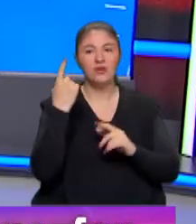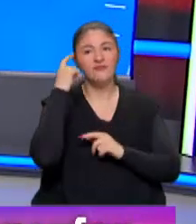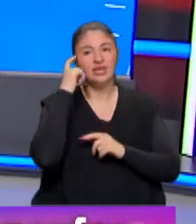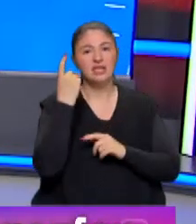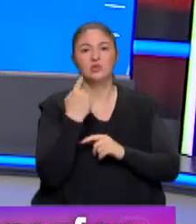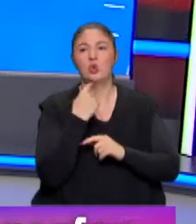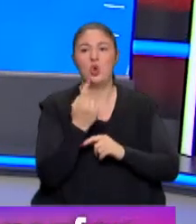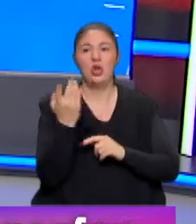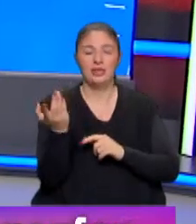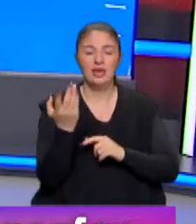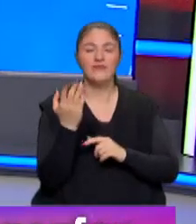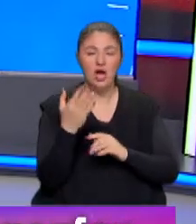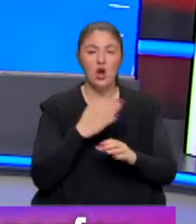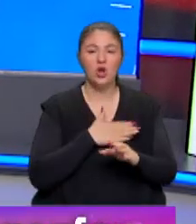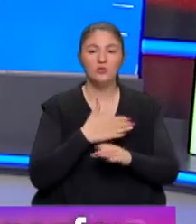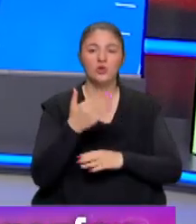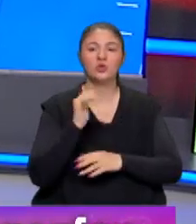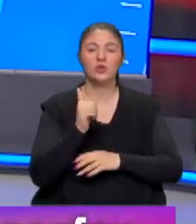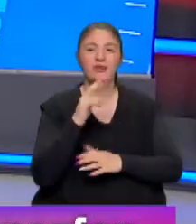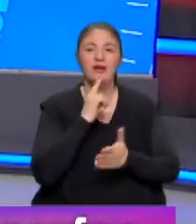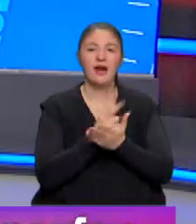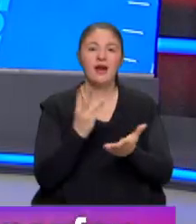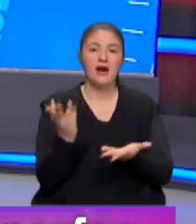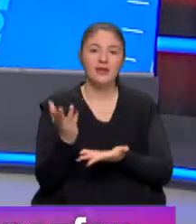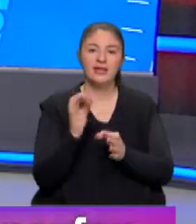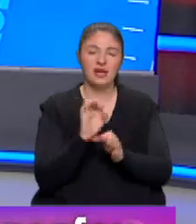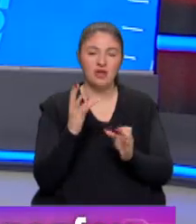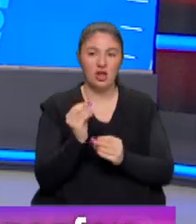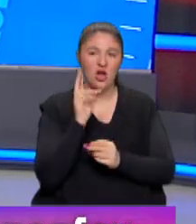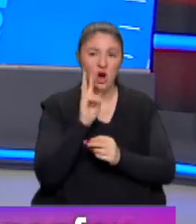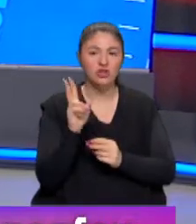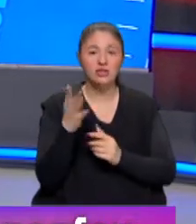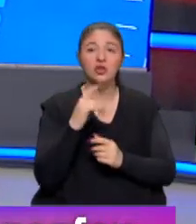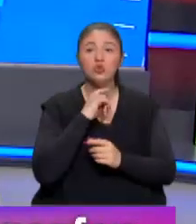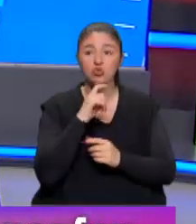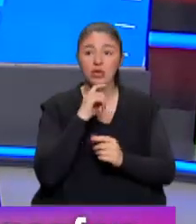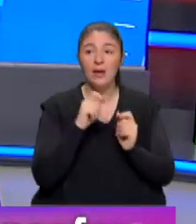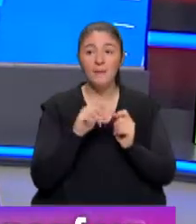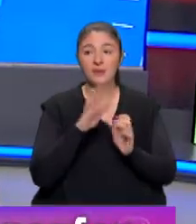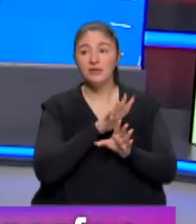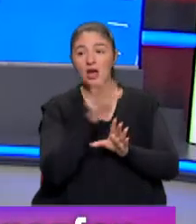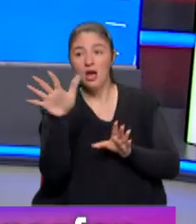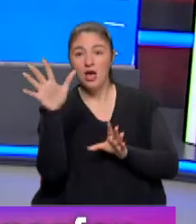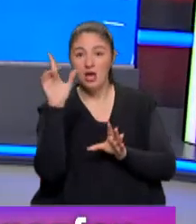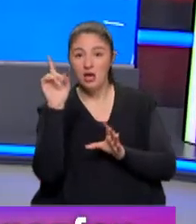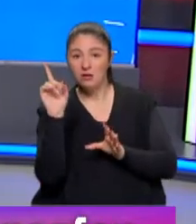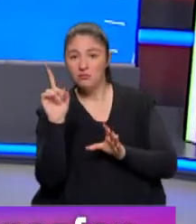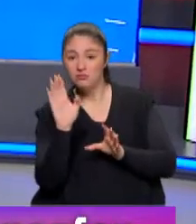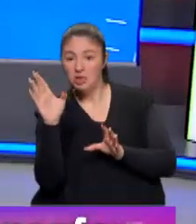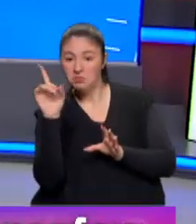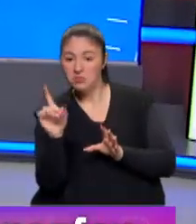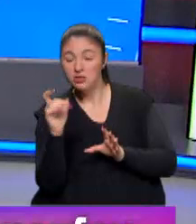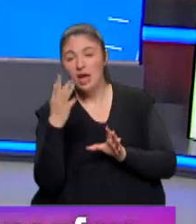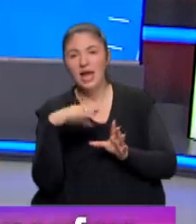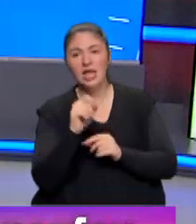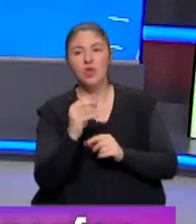görüş sergiledi ve önümüzdeki günlerde kararını da net bir şekilde göreceğiz. Yani Tunceli'den Batı illerine kayabilir. Her il